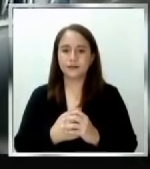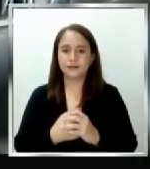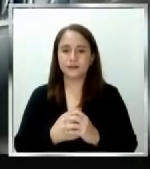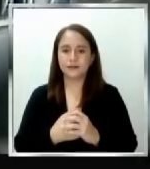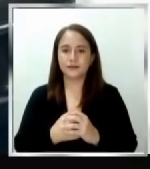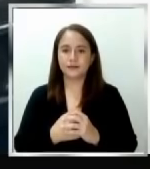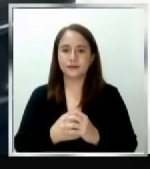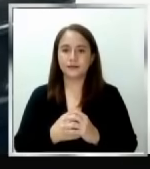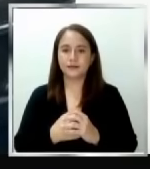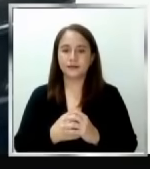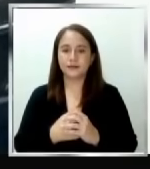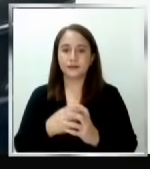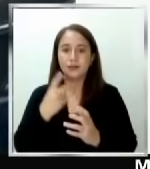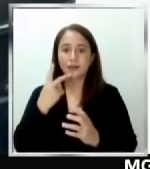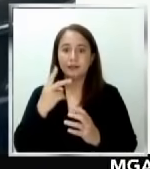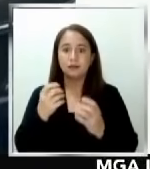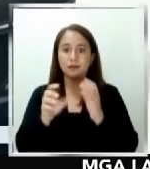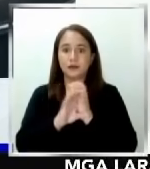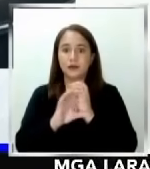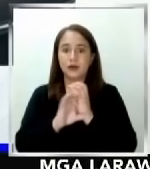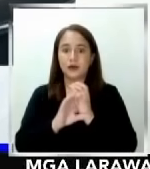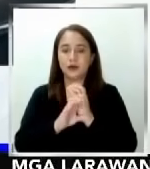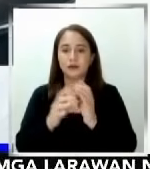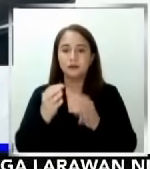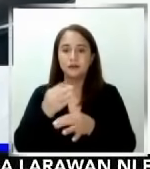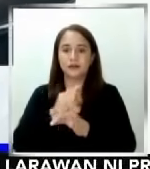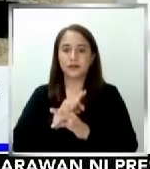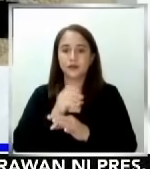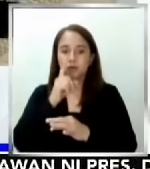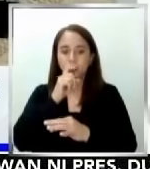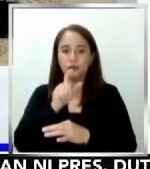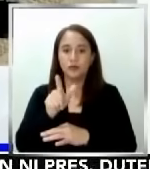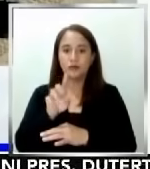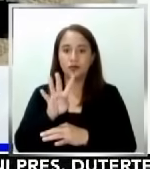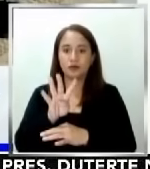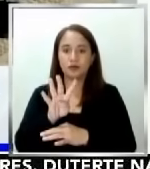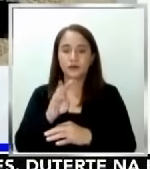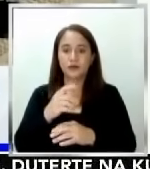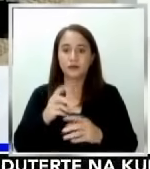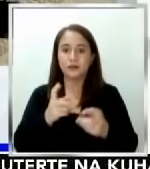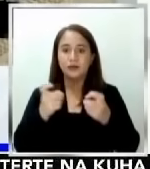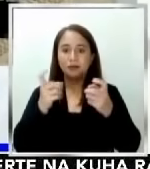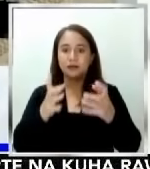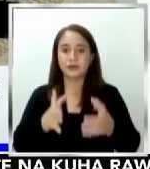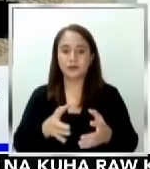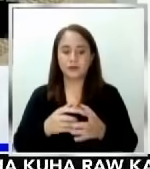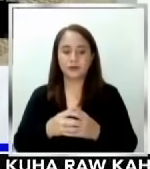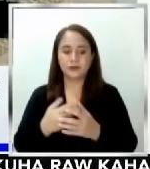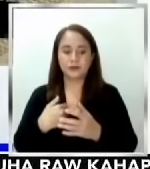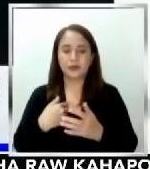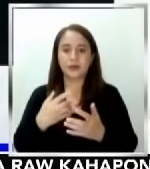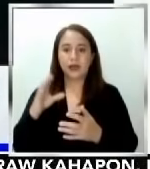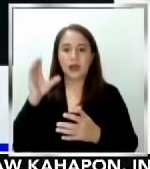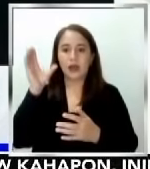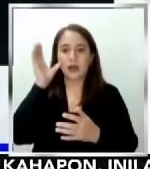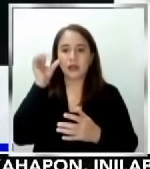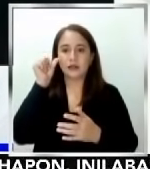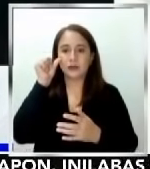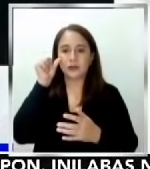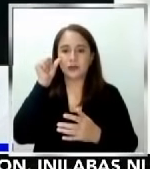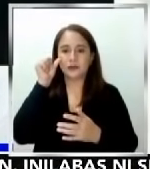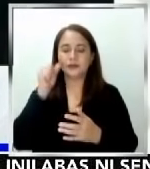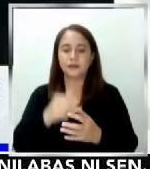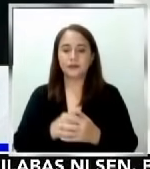Ito ang sasakyang sumundo sa 24 anyos na fast food chain managerial trainee na si Carlota Antasuda. Nag-book siya